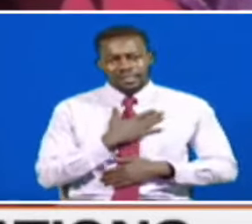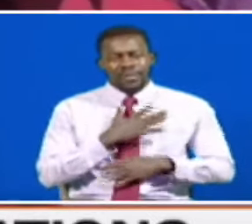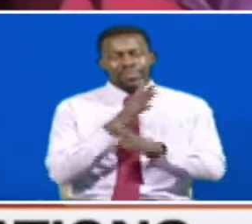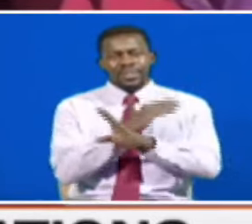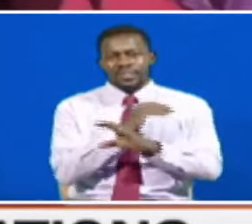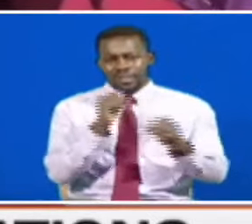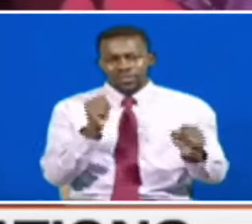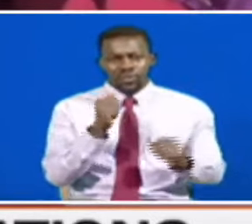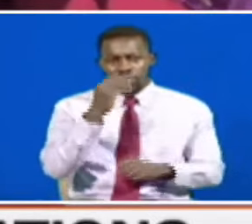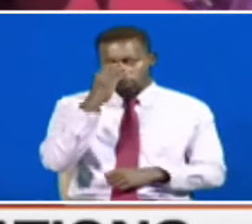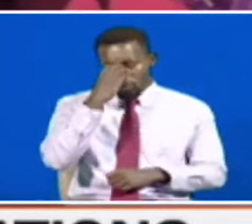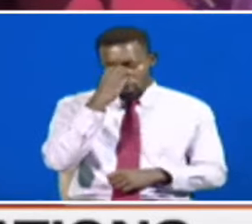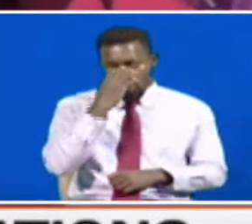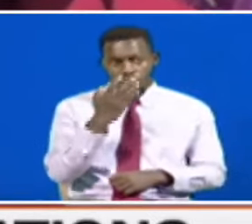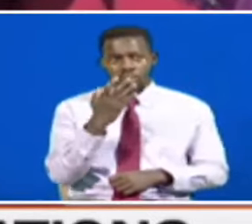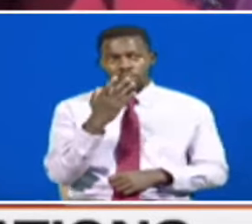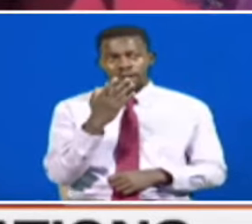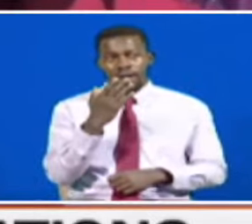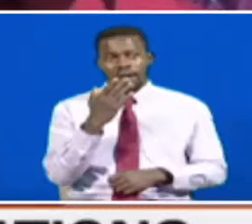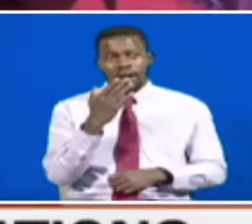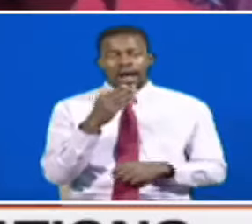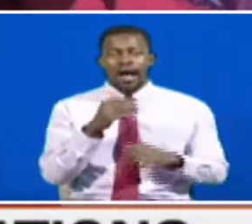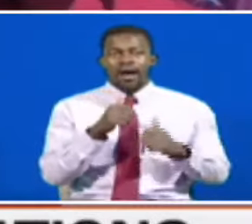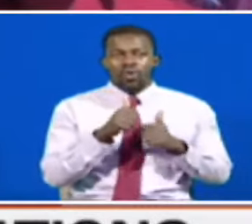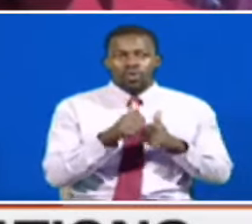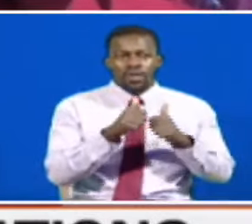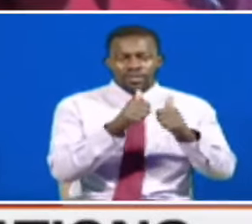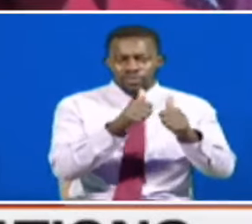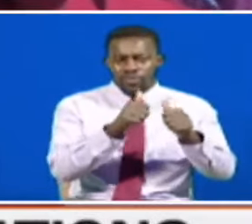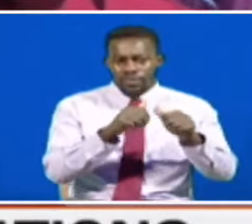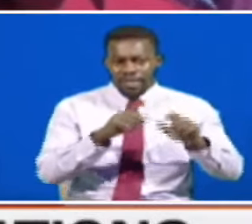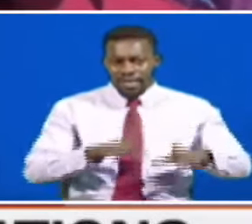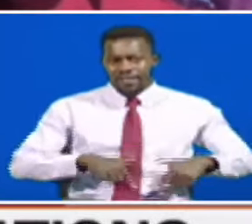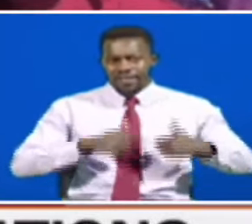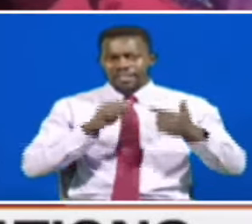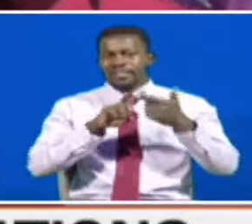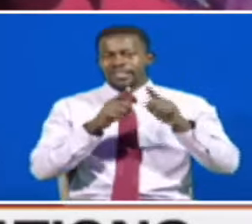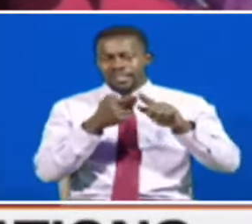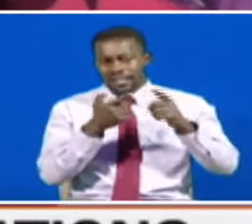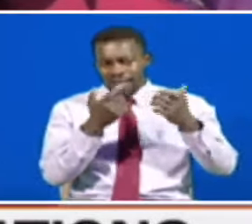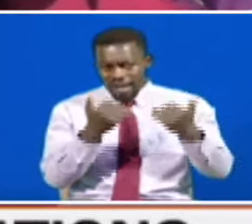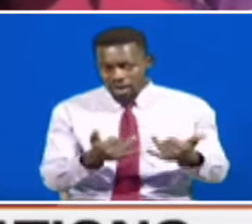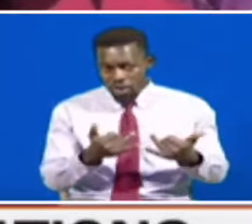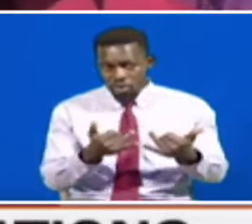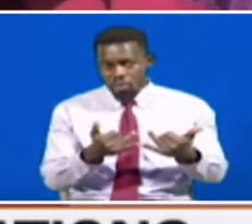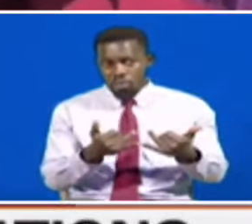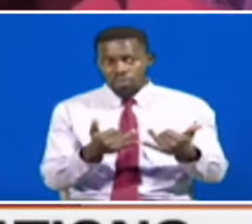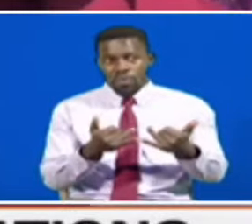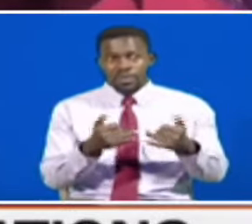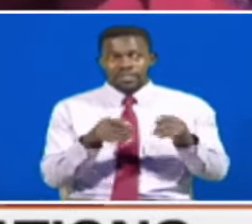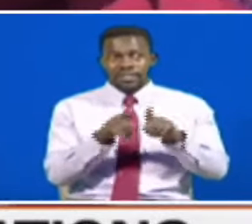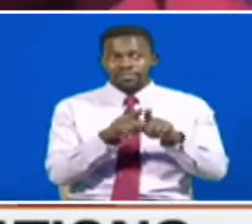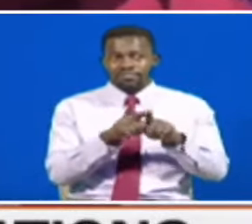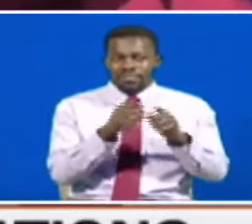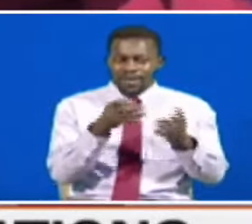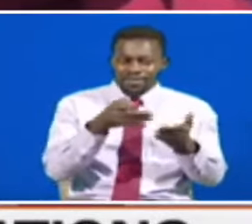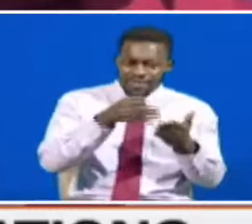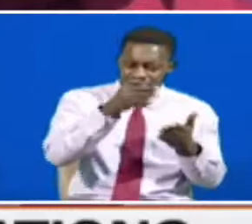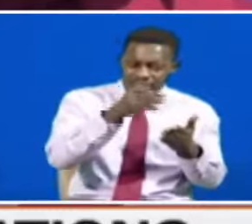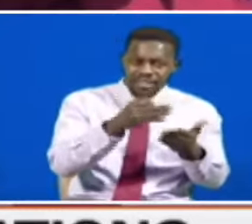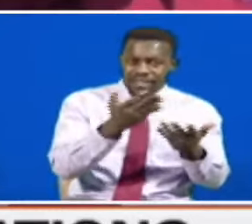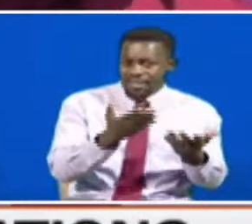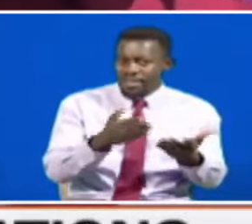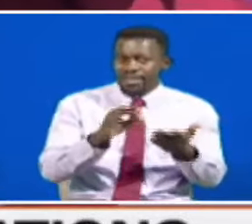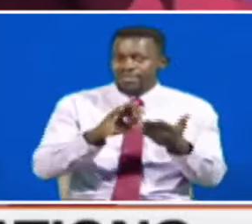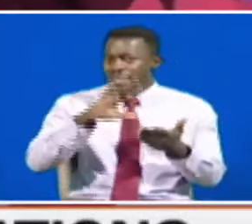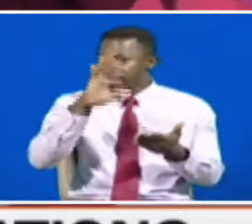President William Samoei Ruto, kulingana na bei ya maisha, kulingana na bei ya maisha, bei ya shule, bei ya